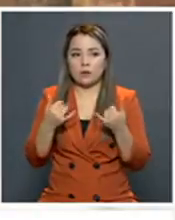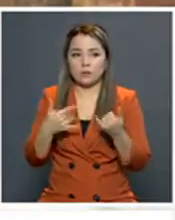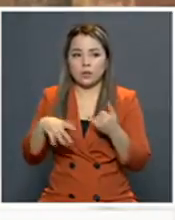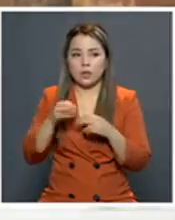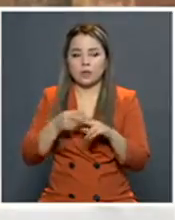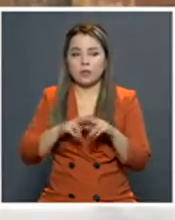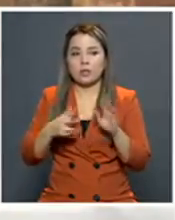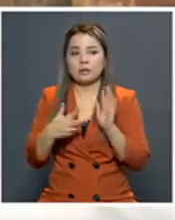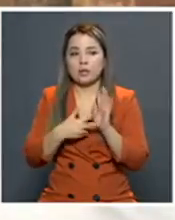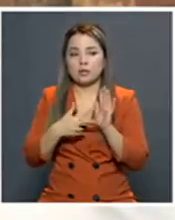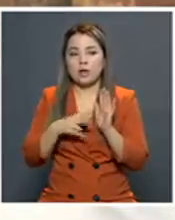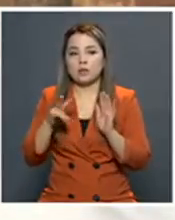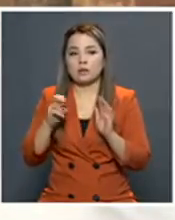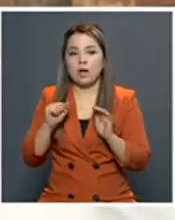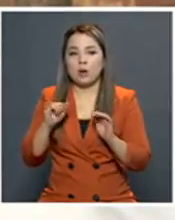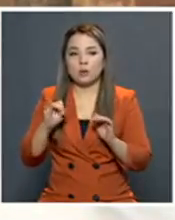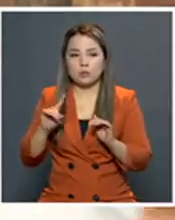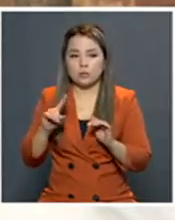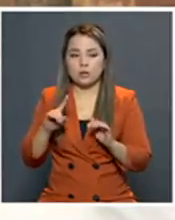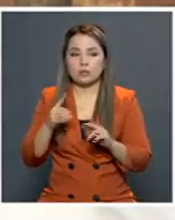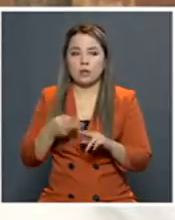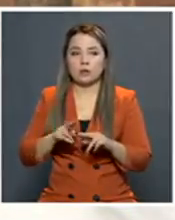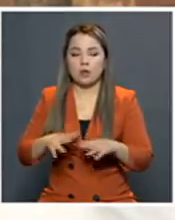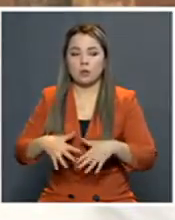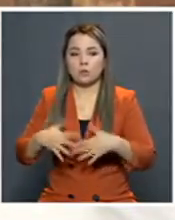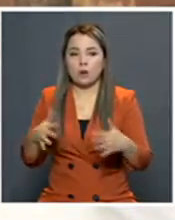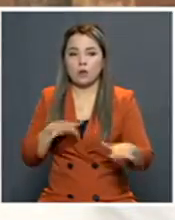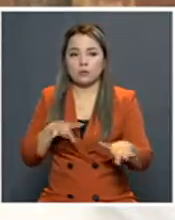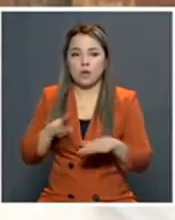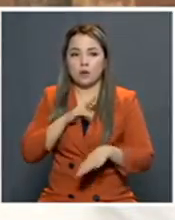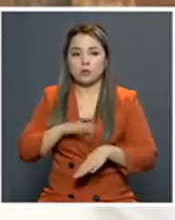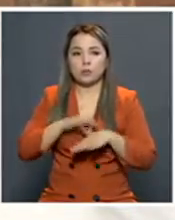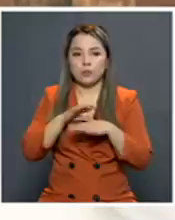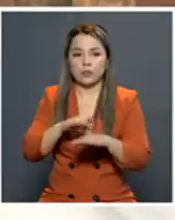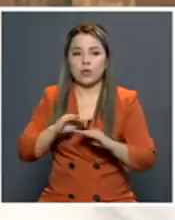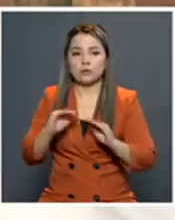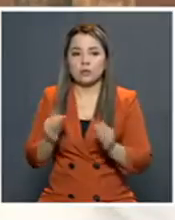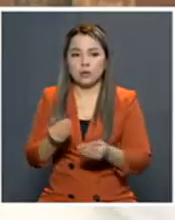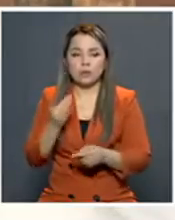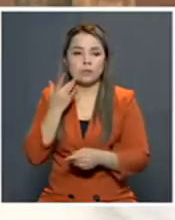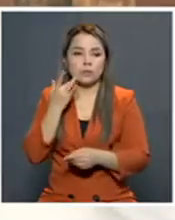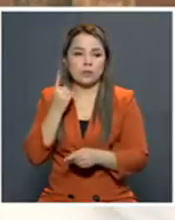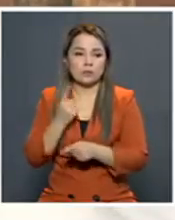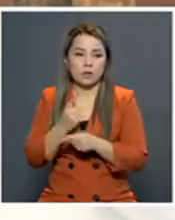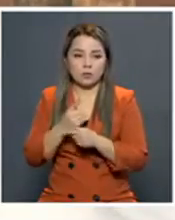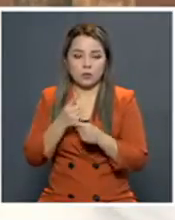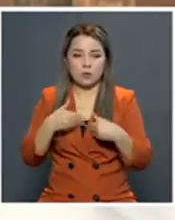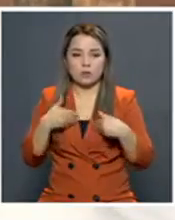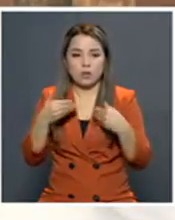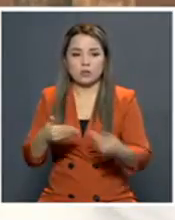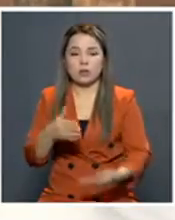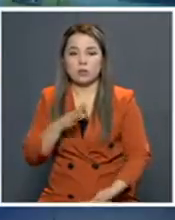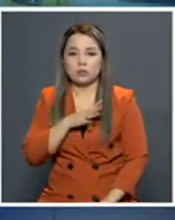жаңағы 8 наурыздағы ауқымды шараларға ғана шектеу қою туралы ұсыныс бердік.